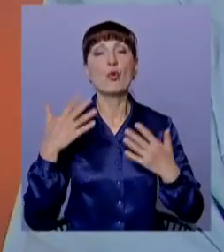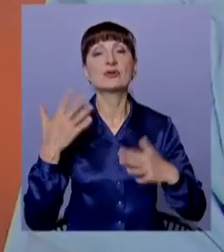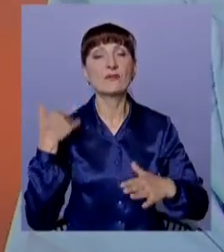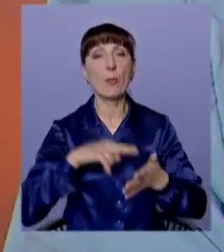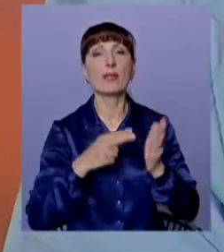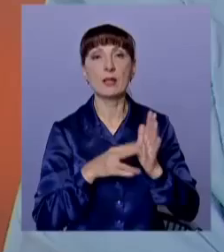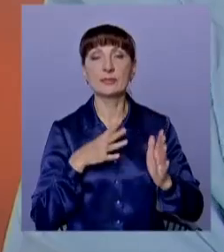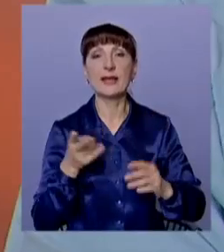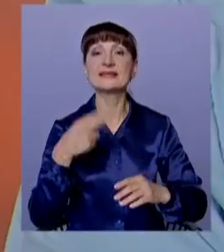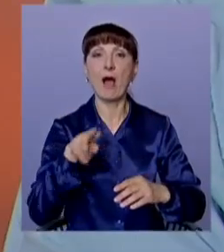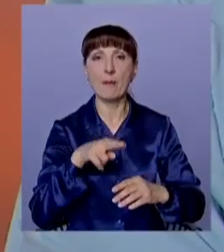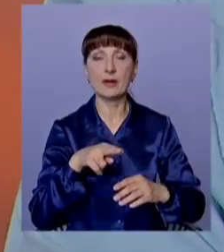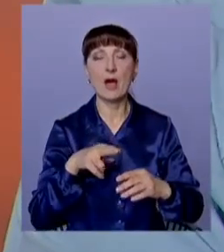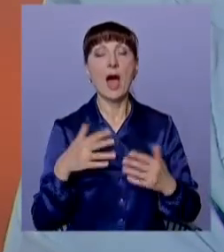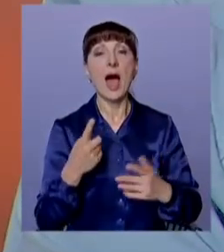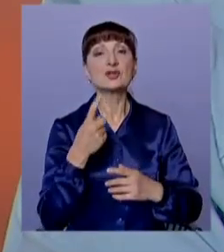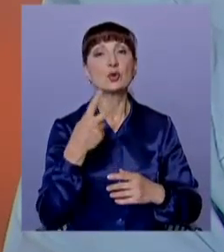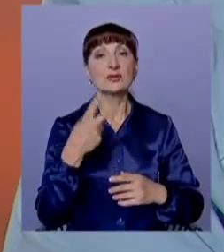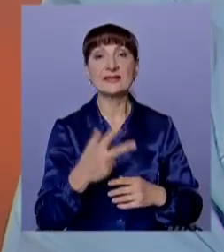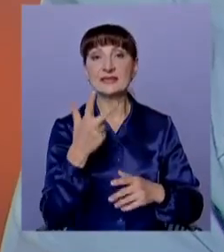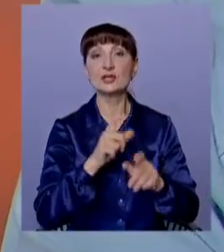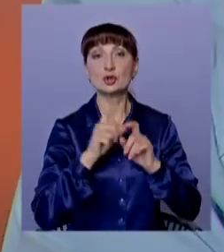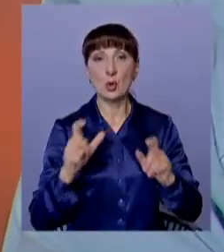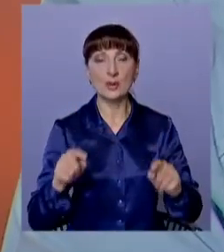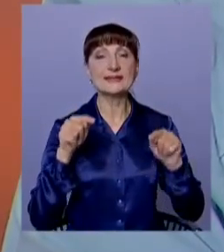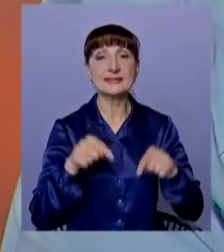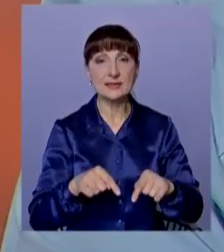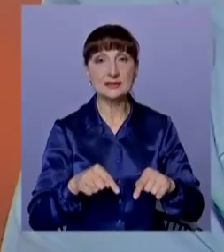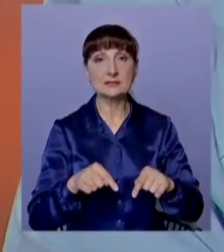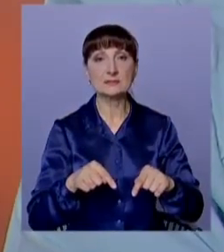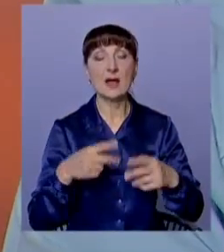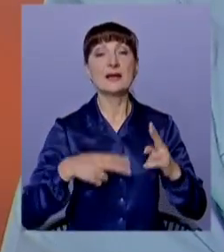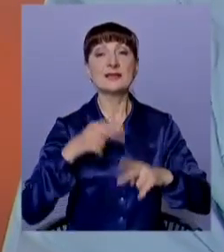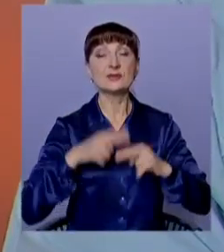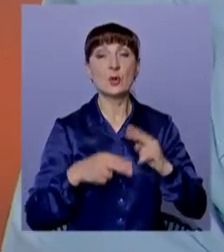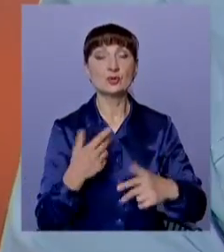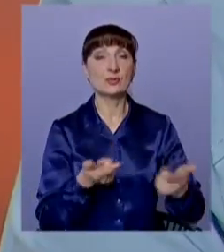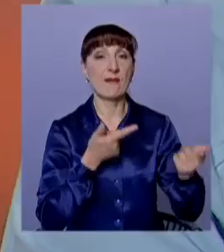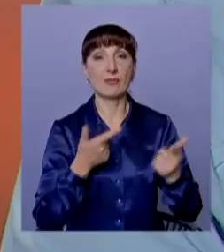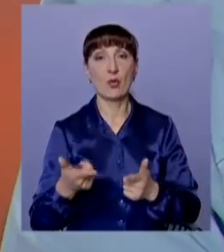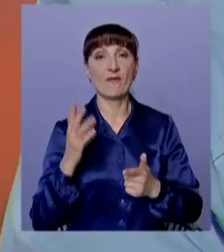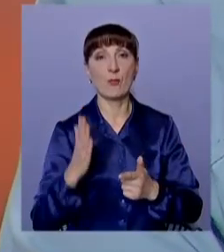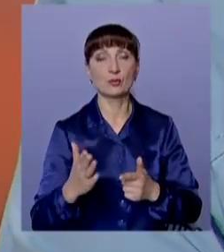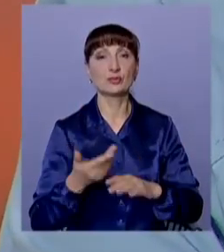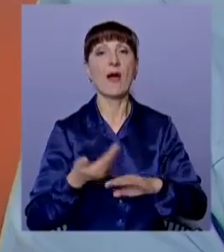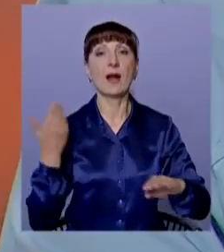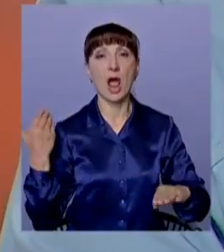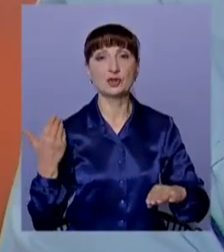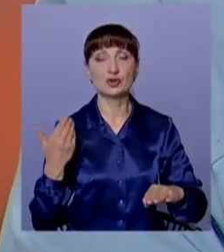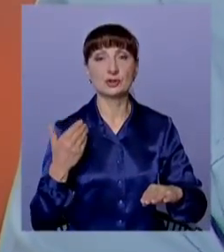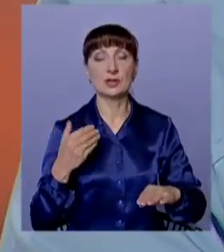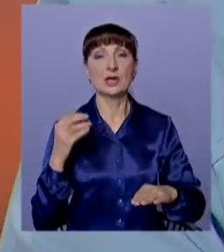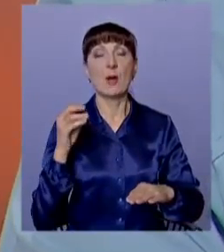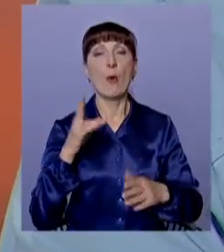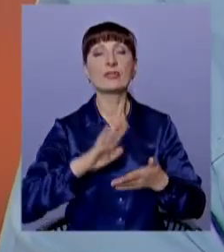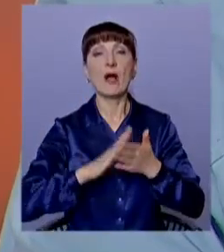ноябрь-декабрь месяц. А вот как раз-таки 123-я школа, здесь как раз застройщики, раньше, чем по